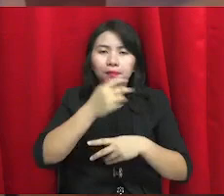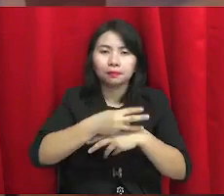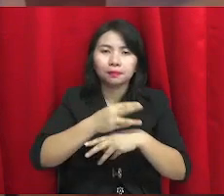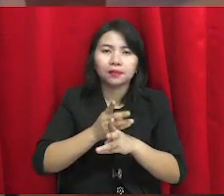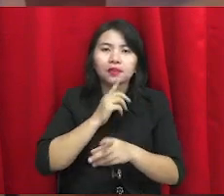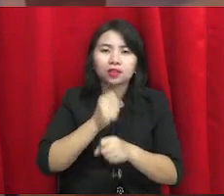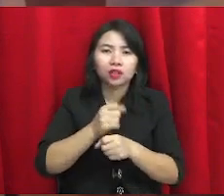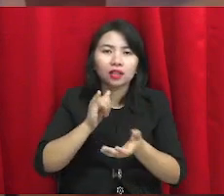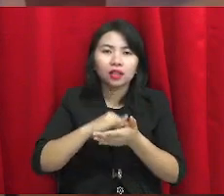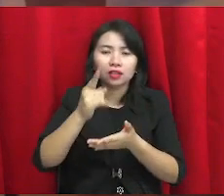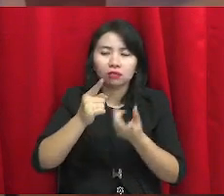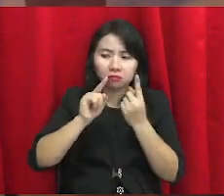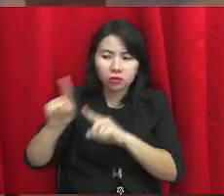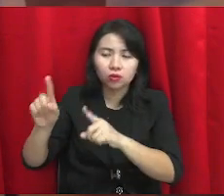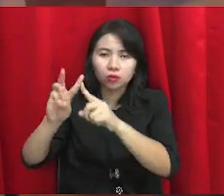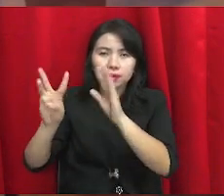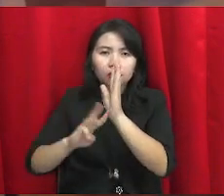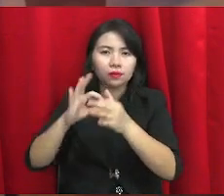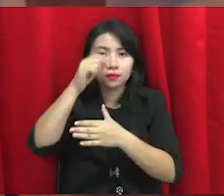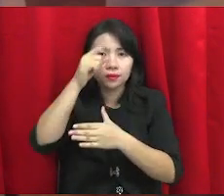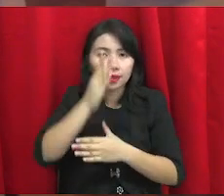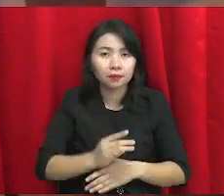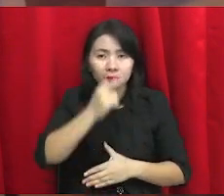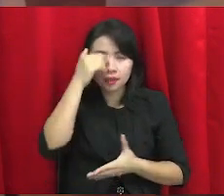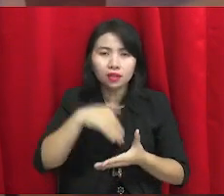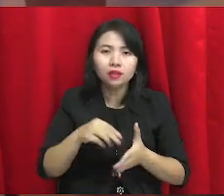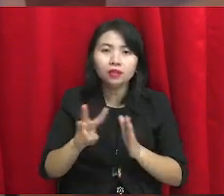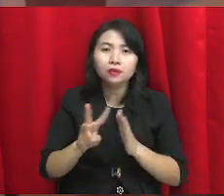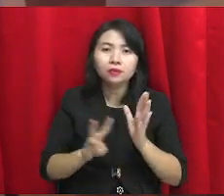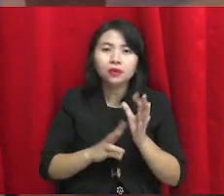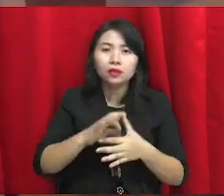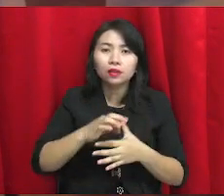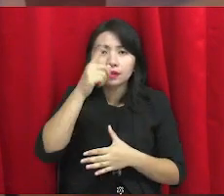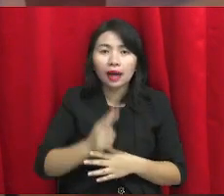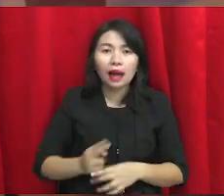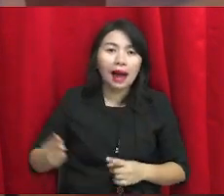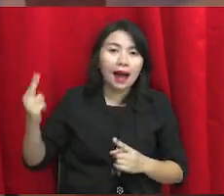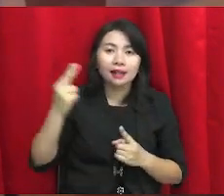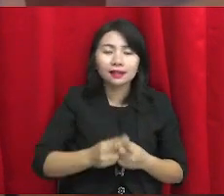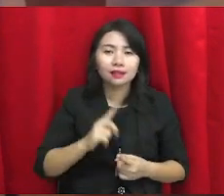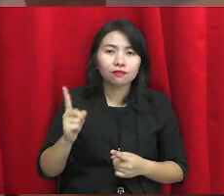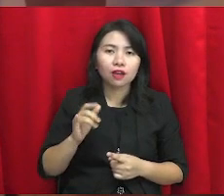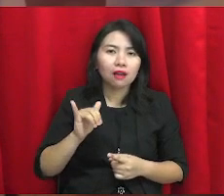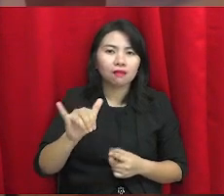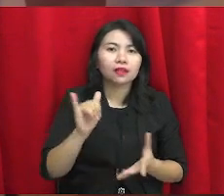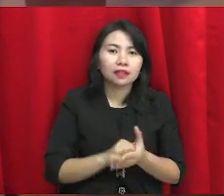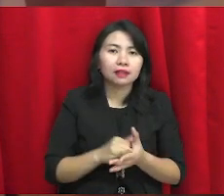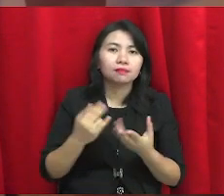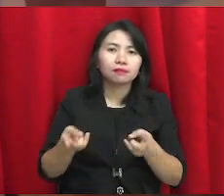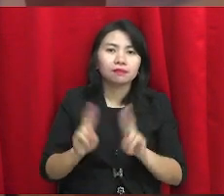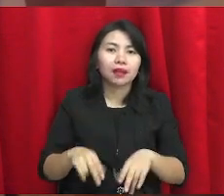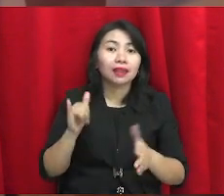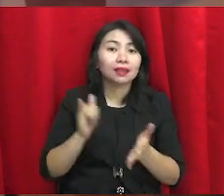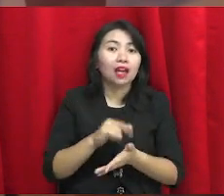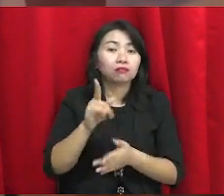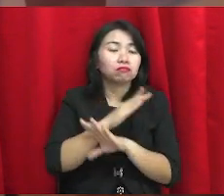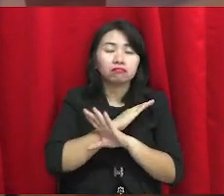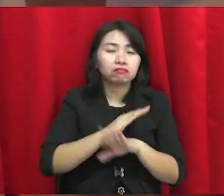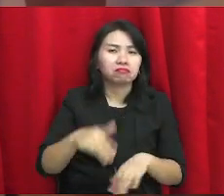na pumunta ka sa will ng Diyos. Kasi yung will ng Diyos, hanggang dun yan sa pangyayari ng buhay mo na hindi mo nakikita.